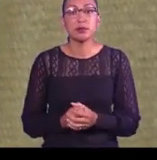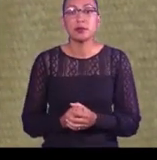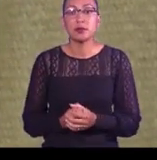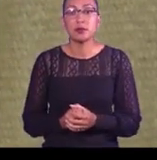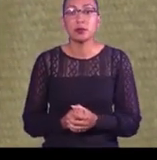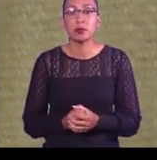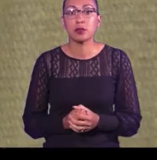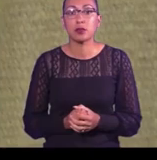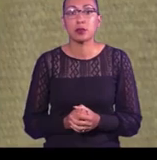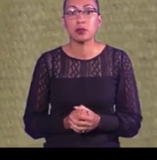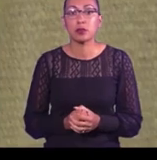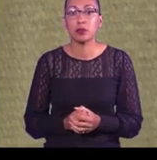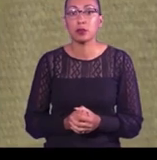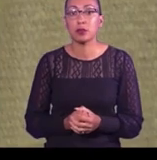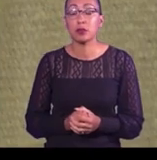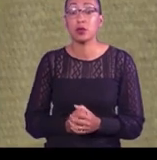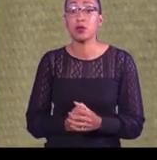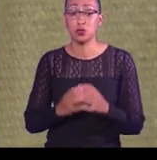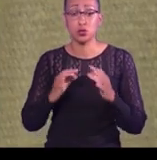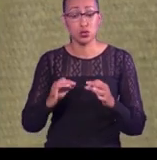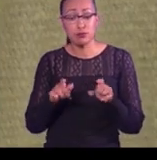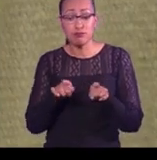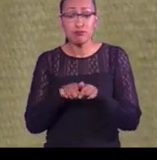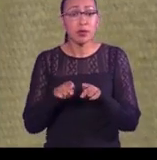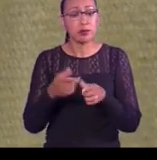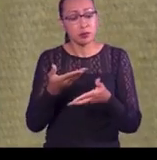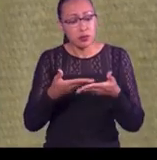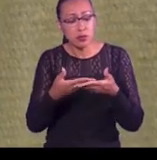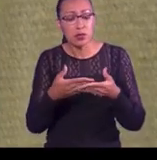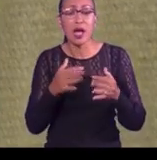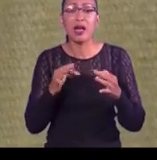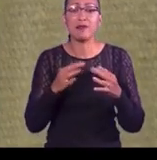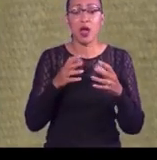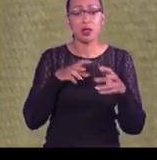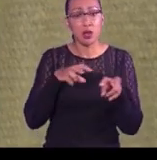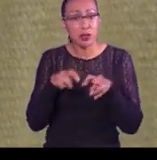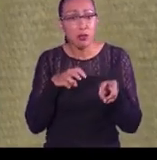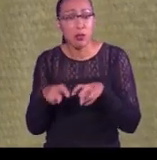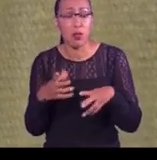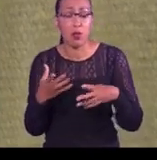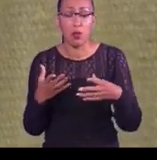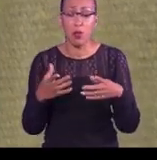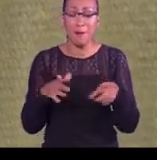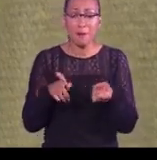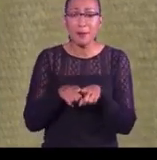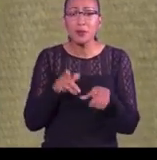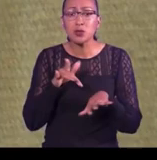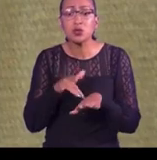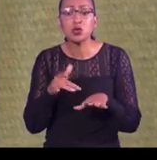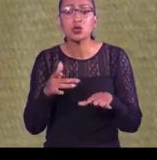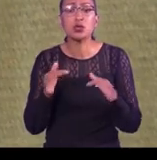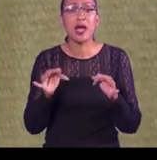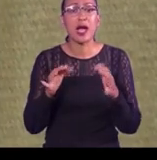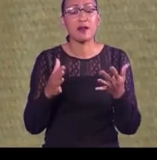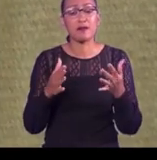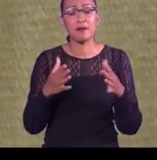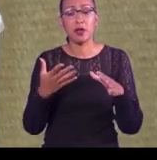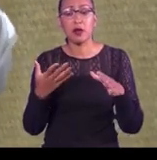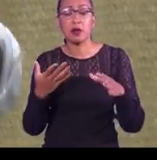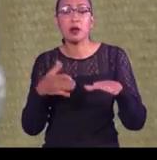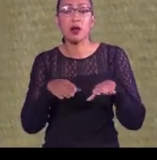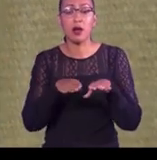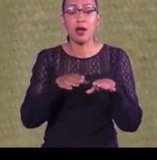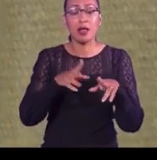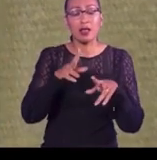que c'est à cette occasion, comme nous l'avons fait pour le transport, comme nous l'avons fait pour l'interdiction de mettre des fermes photovoltaïques sur les